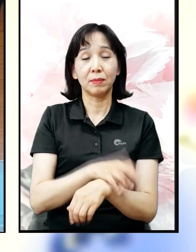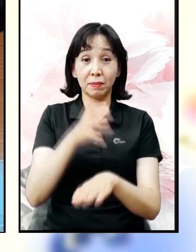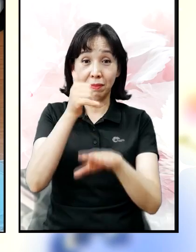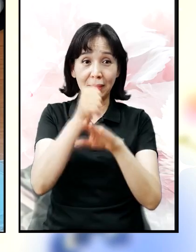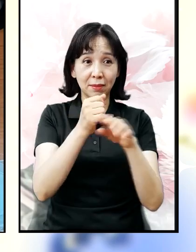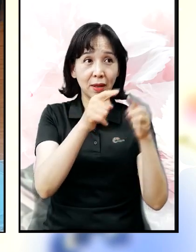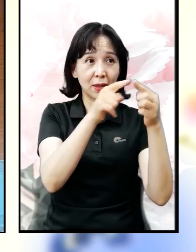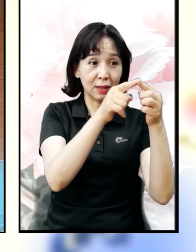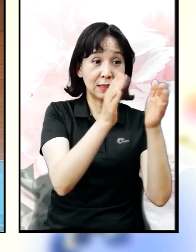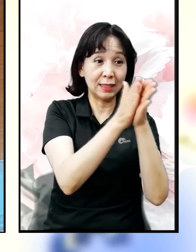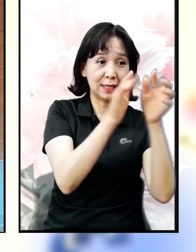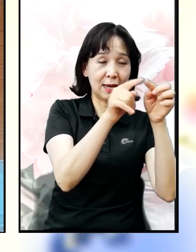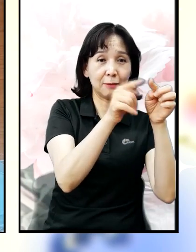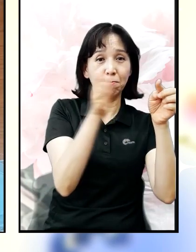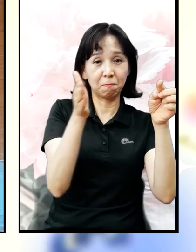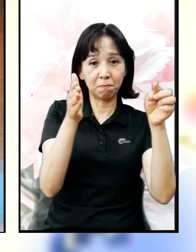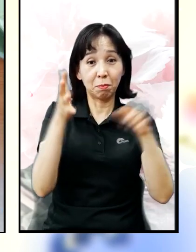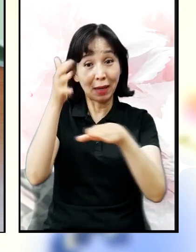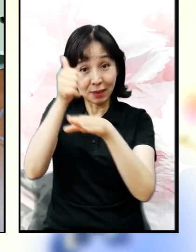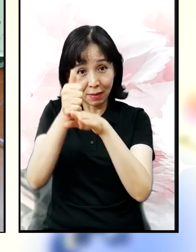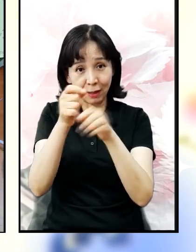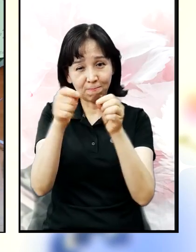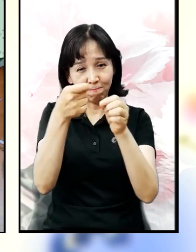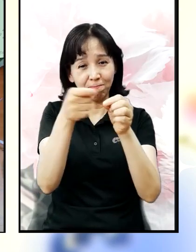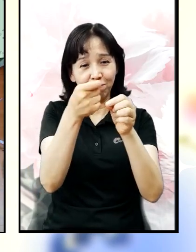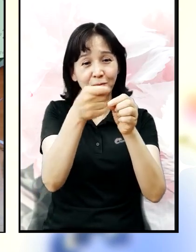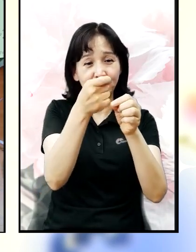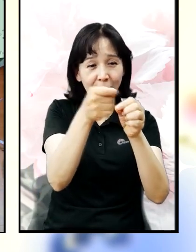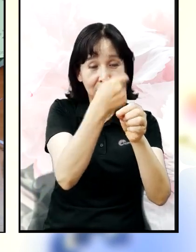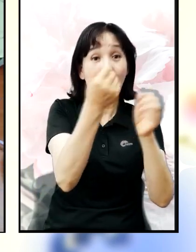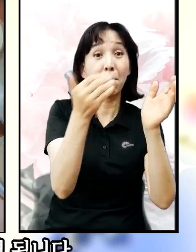자, 이렇게 끝까지 왔으면